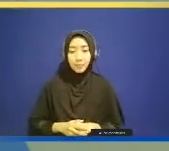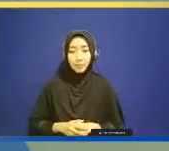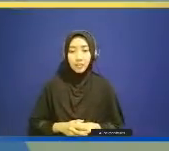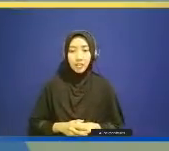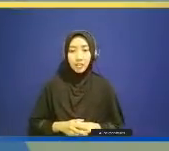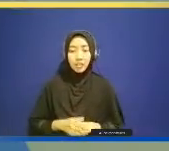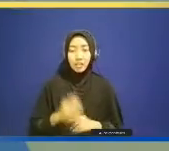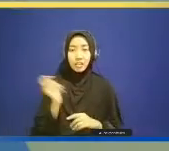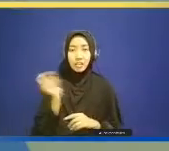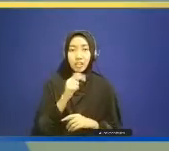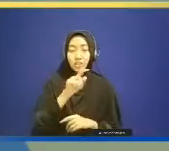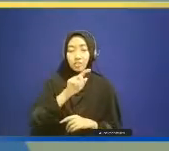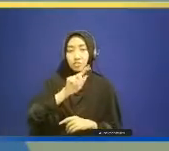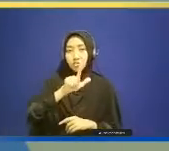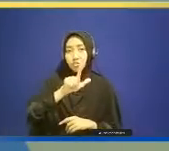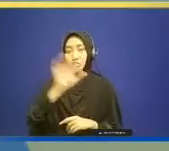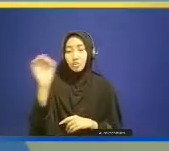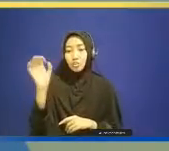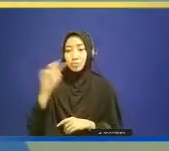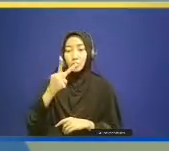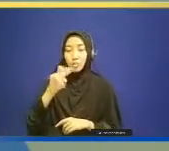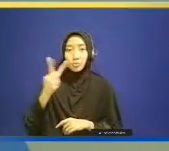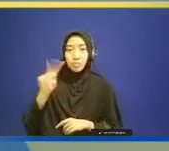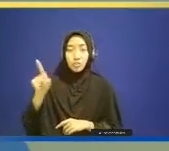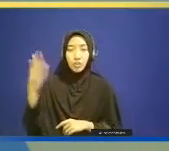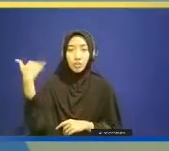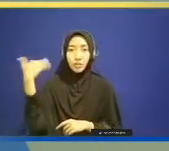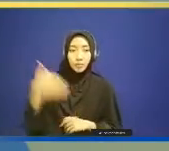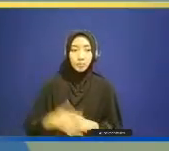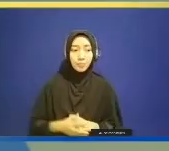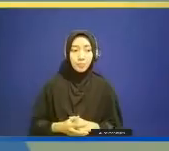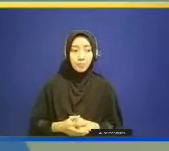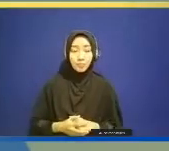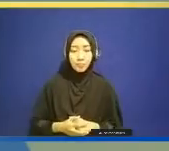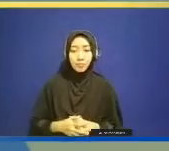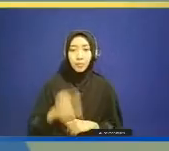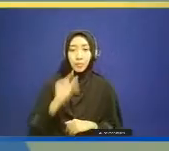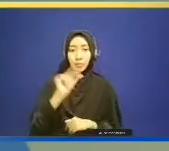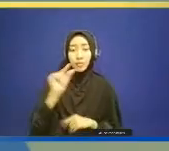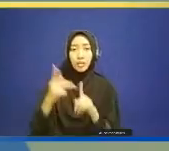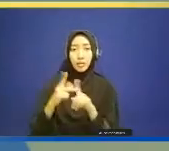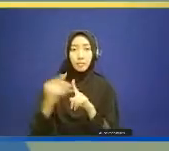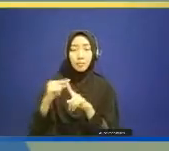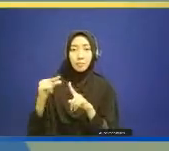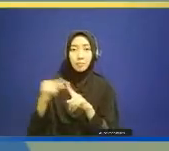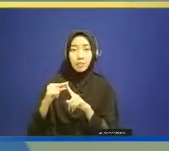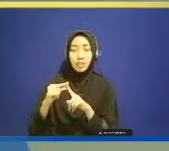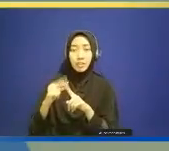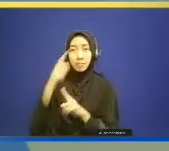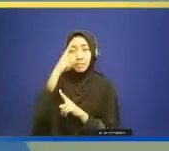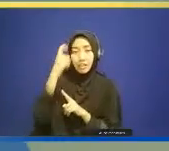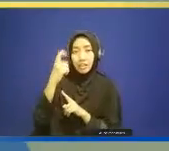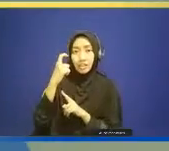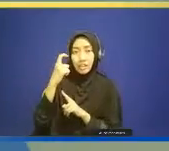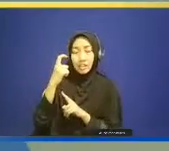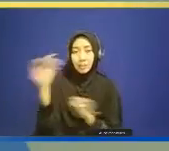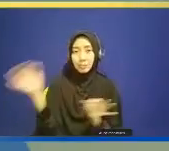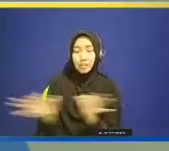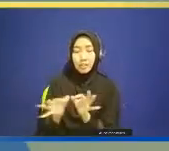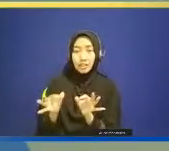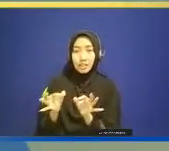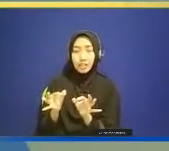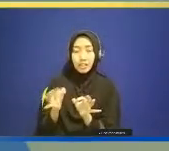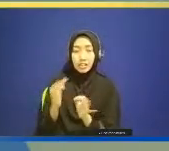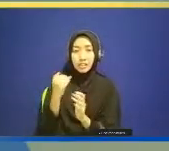tanggal 7 okt 2012 1 yang lalu undang-undang HPP diyakini akan mendekatkan